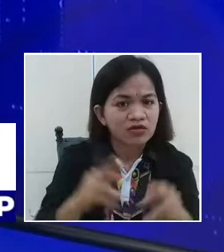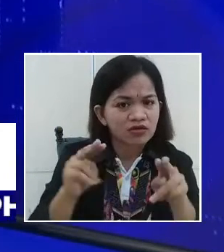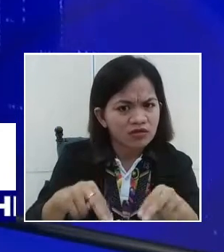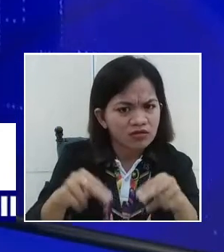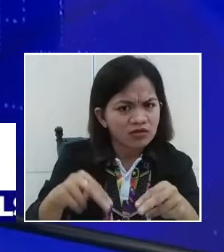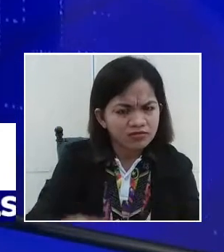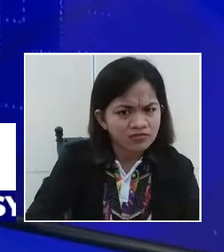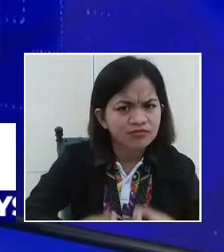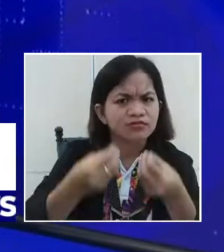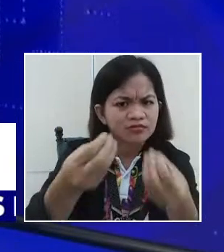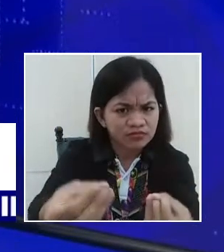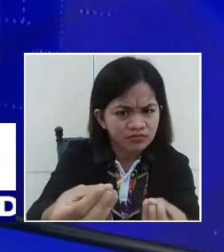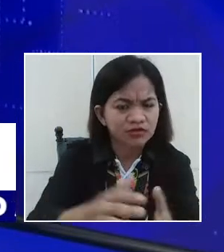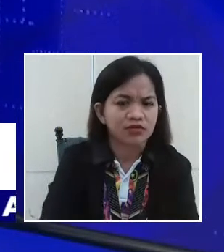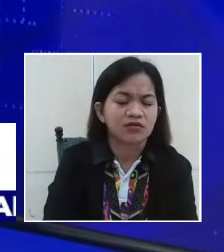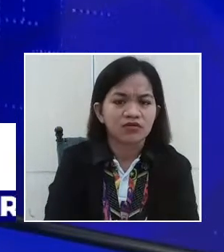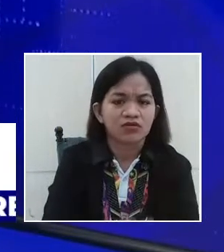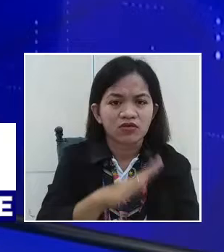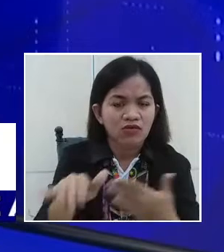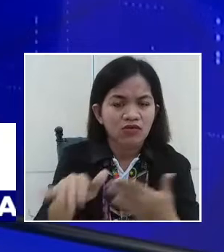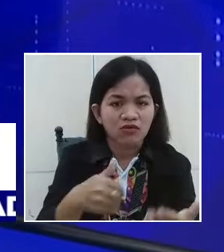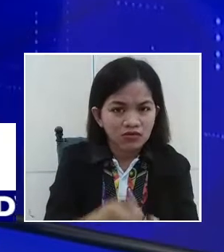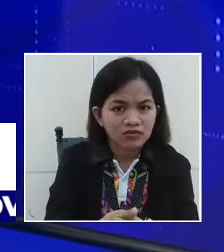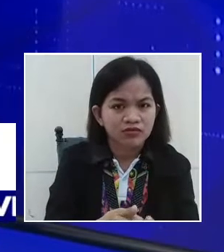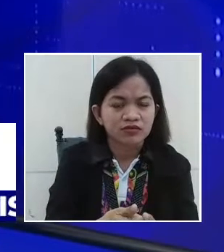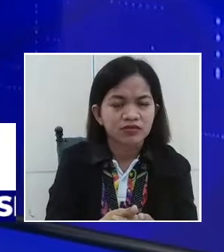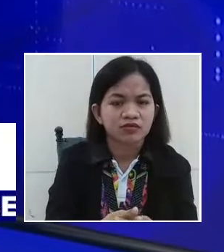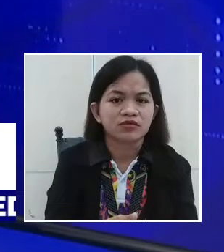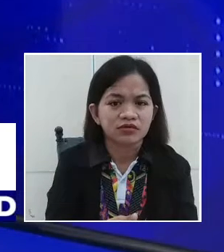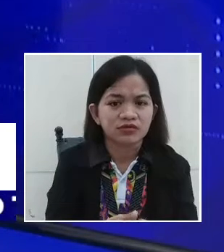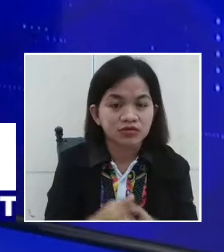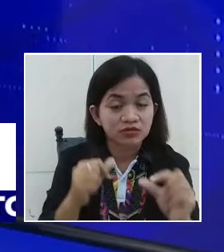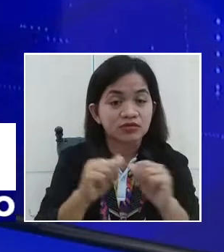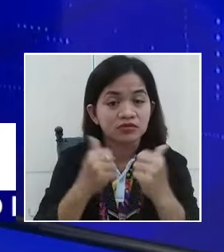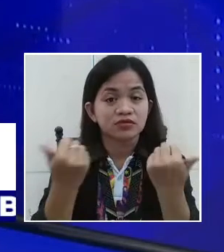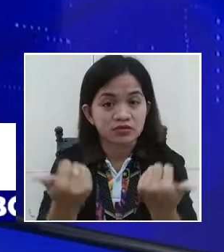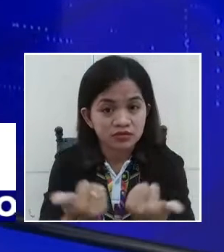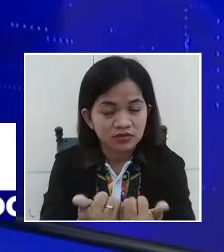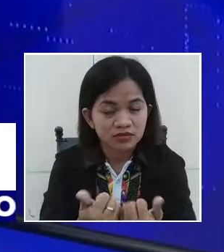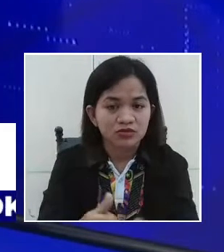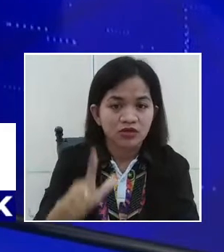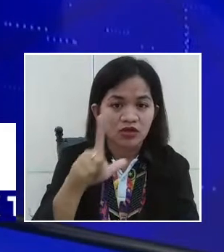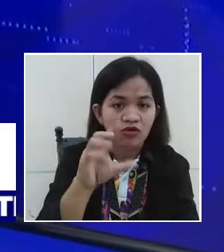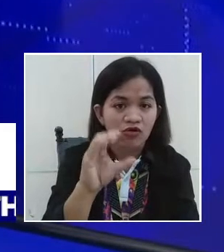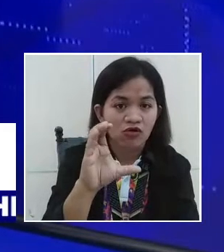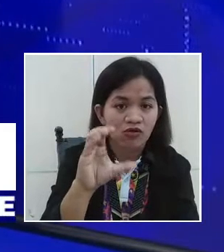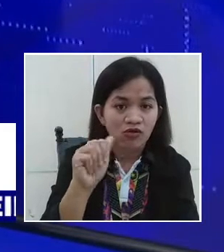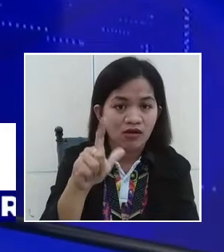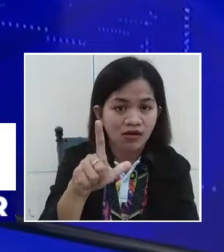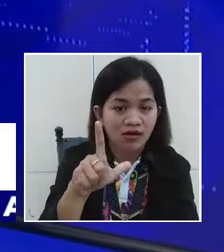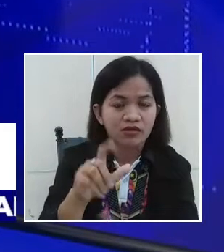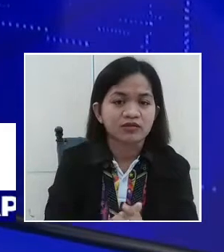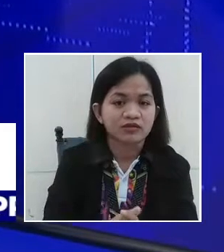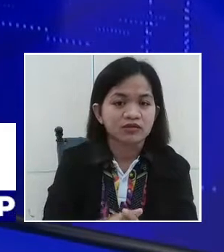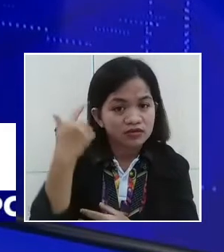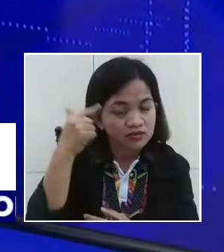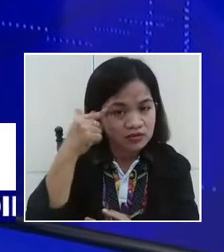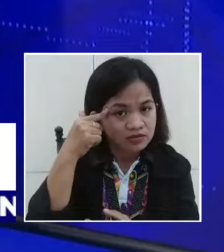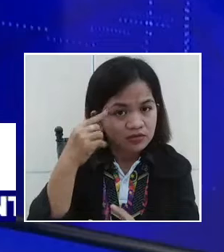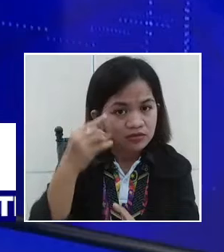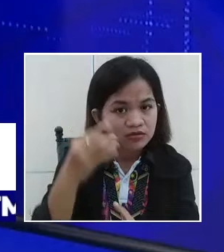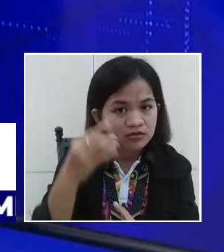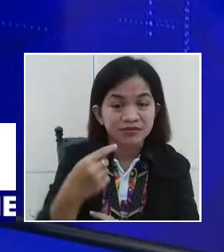natutugunan nitong ahensyang ito sa lokal. Kaya pagkakaya lang, sa halimbawa sa ating Zamboanga